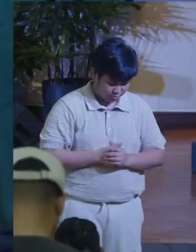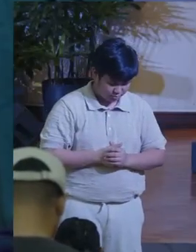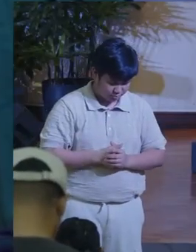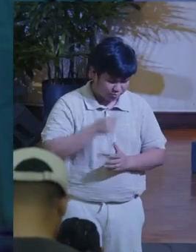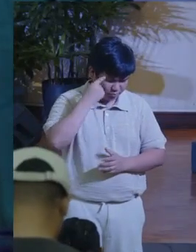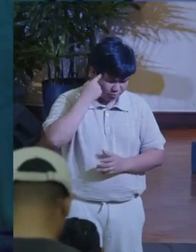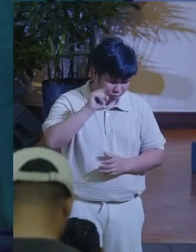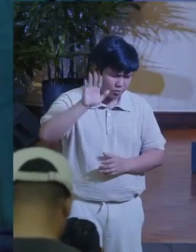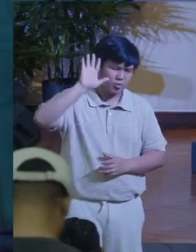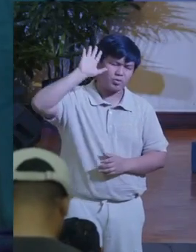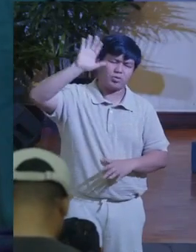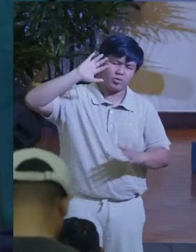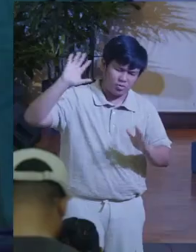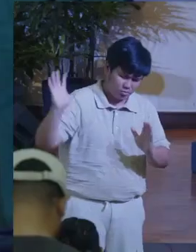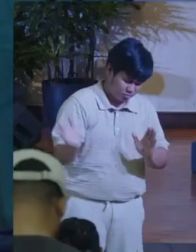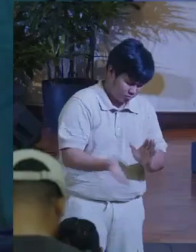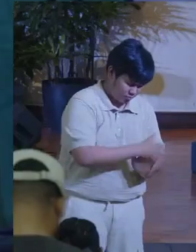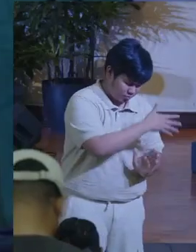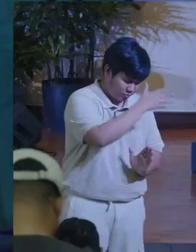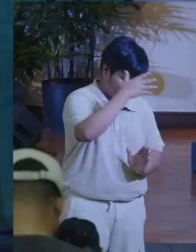para sa inyong kaluwalhatian